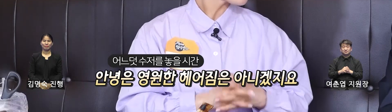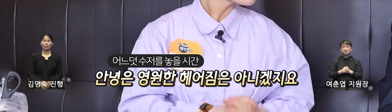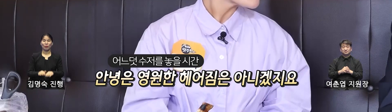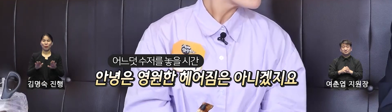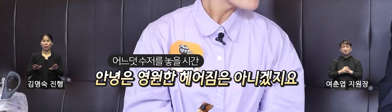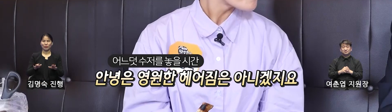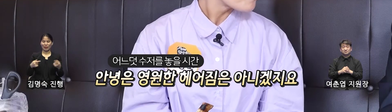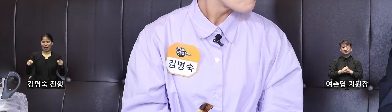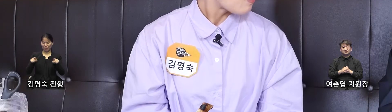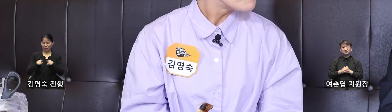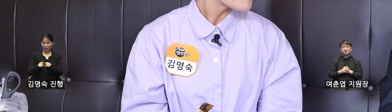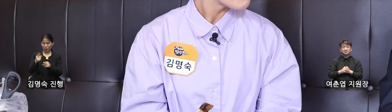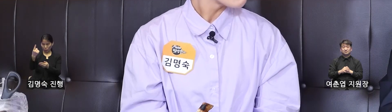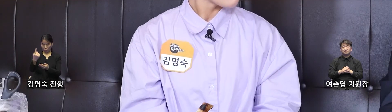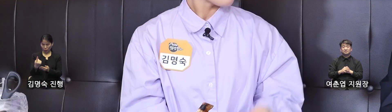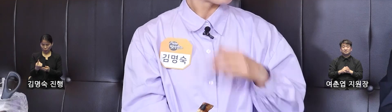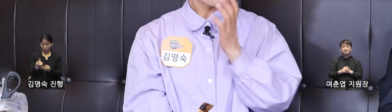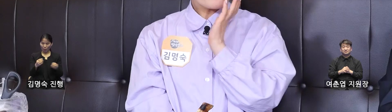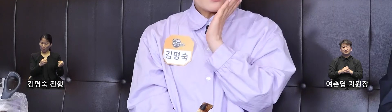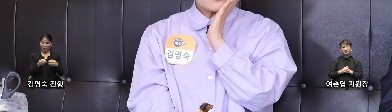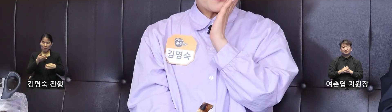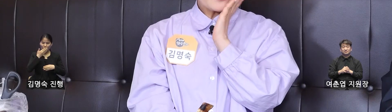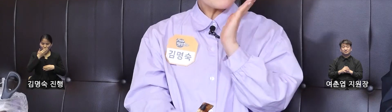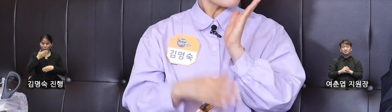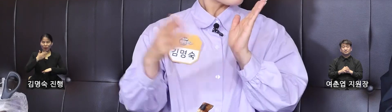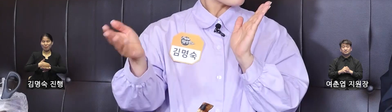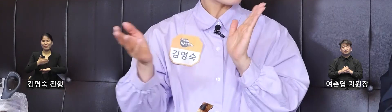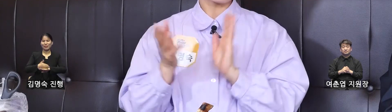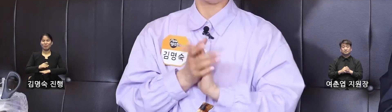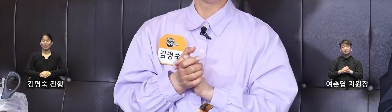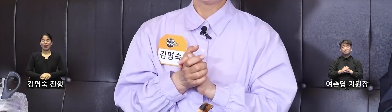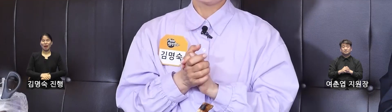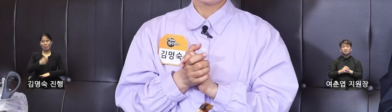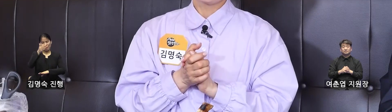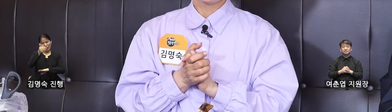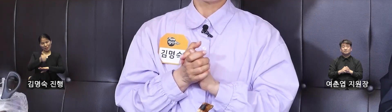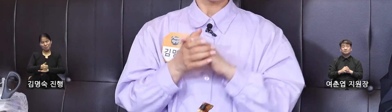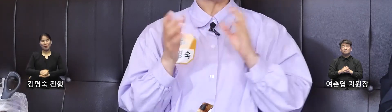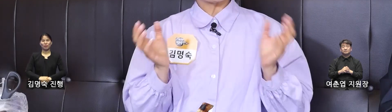오늘 이렇게 함께 해주셔서 너무 감사하고요. 저 마지막으로 그러니까